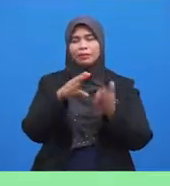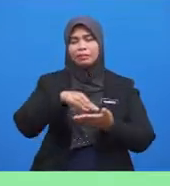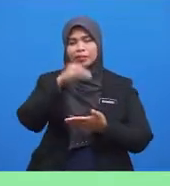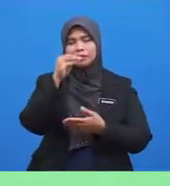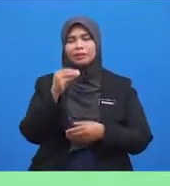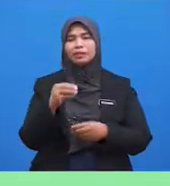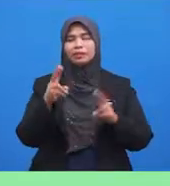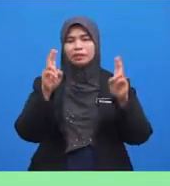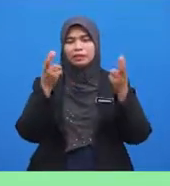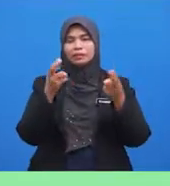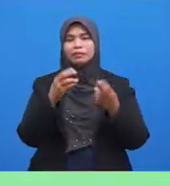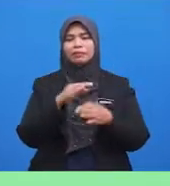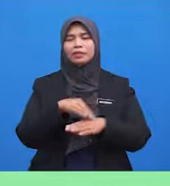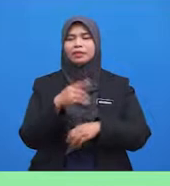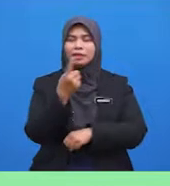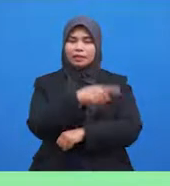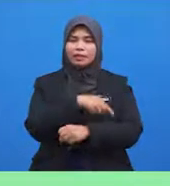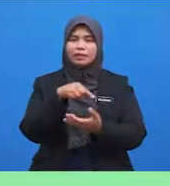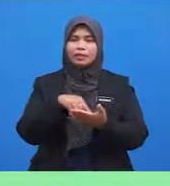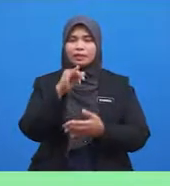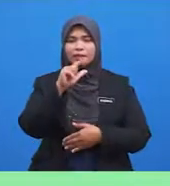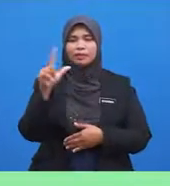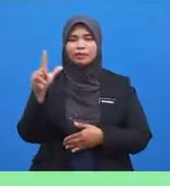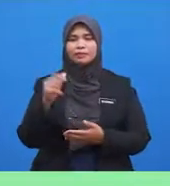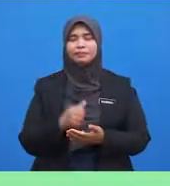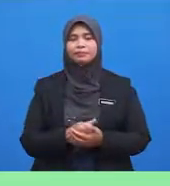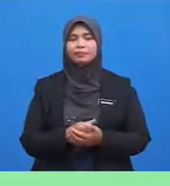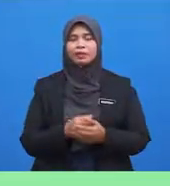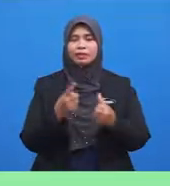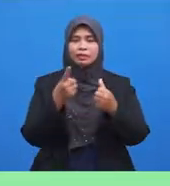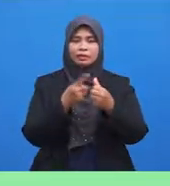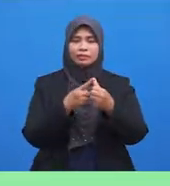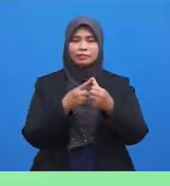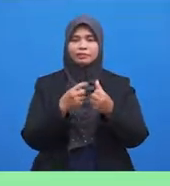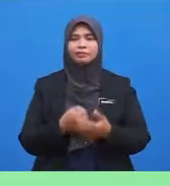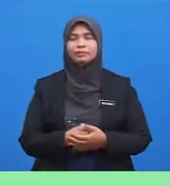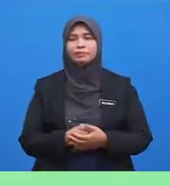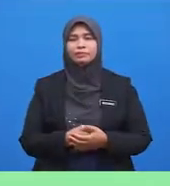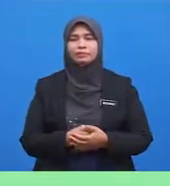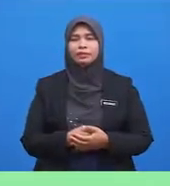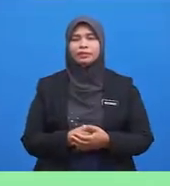pembelajaran tajuk pada hari ini ialah: pertama,